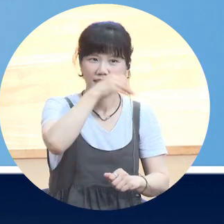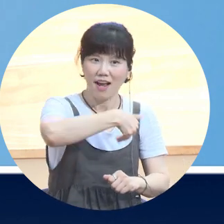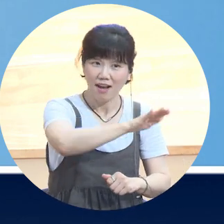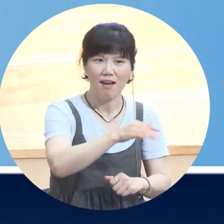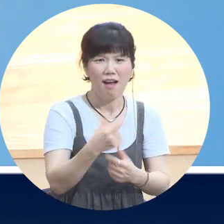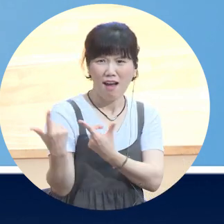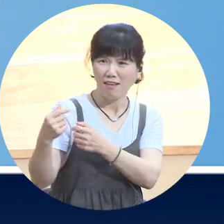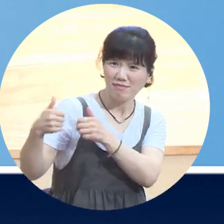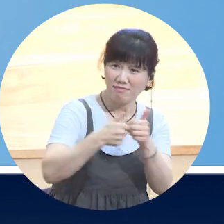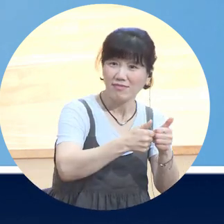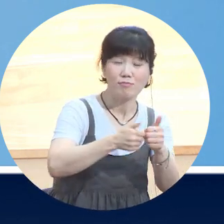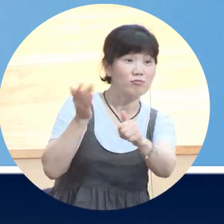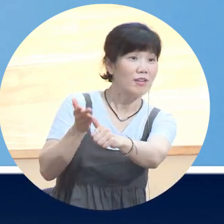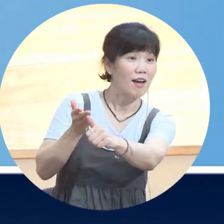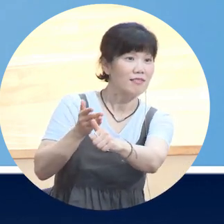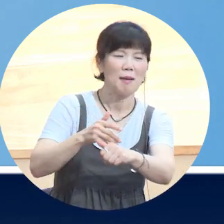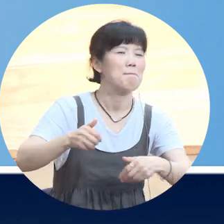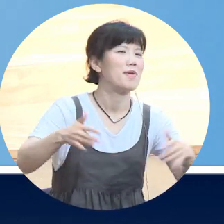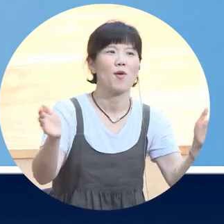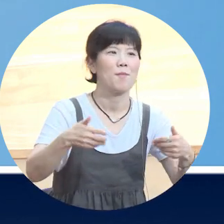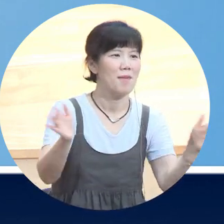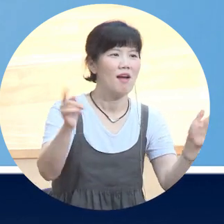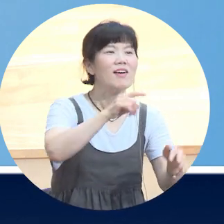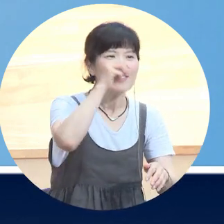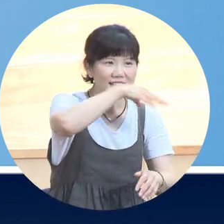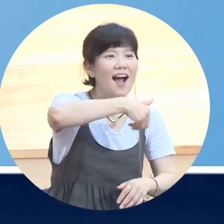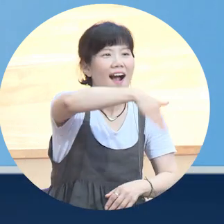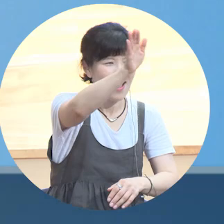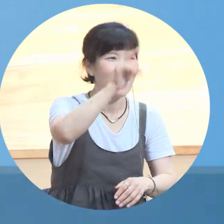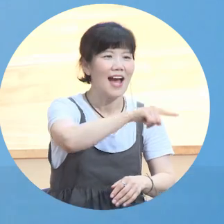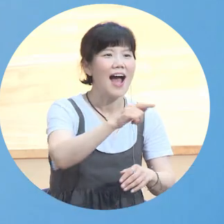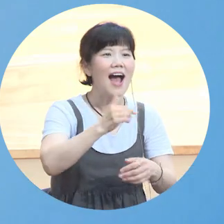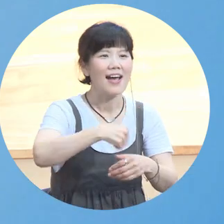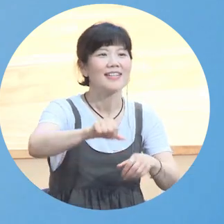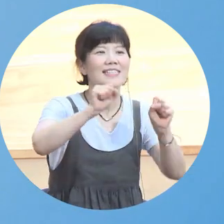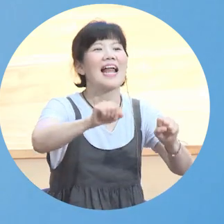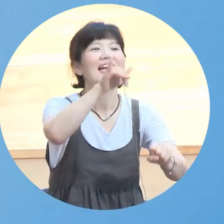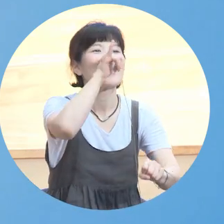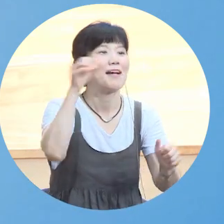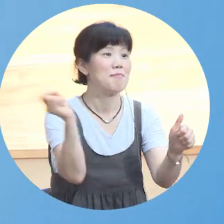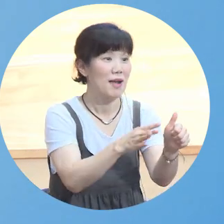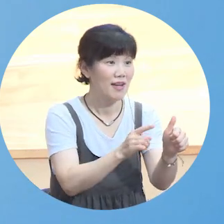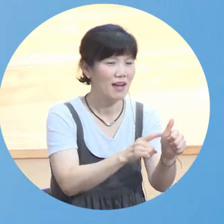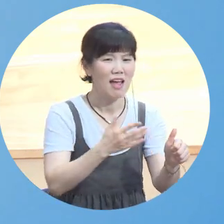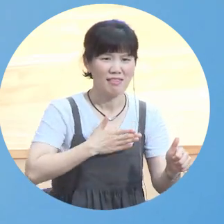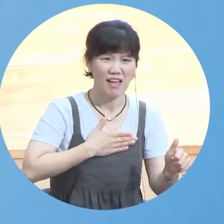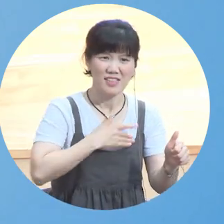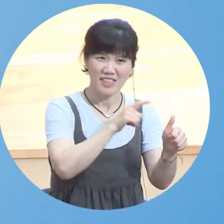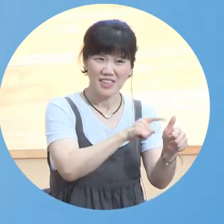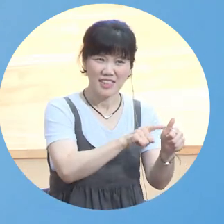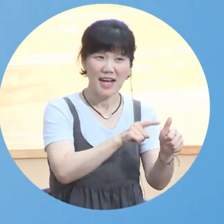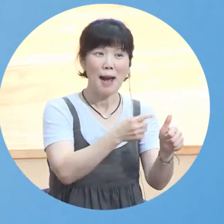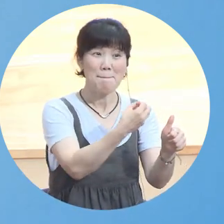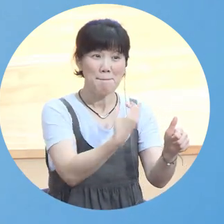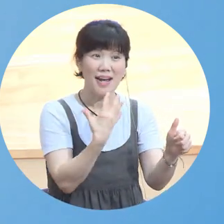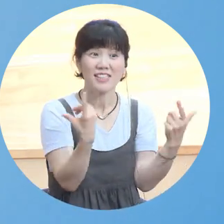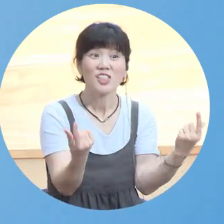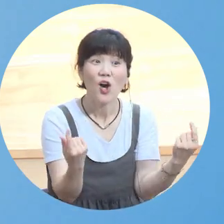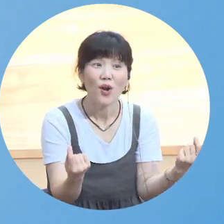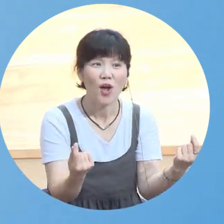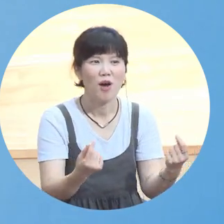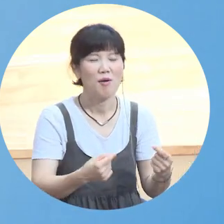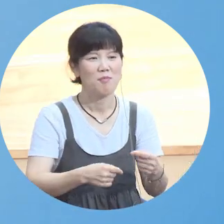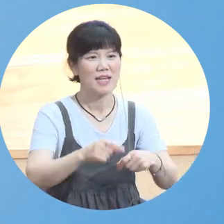뒤로 없다는거 갈아 아들의 살아있다 무슨 얘기예요 나는 니가 얘기하는 것처럼 시간과 공간의